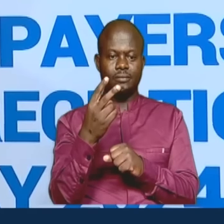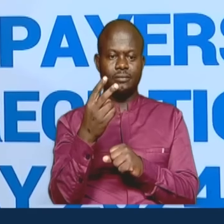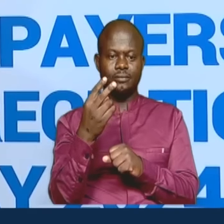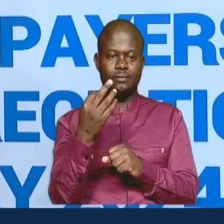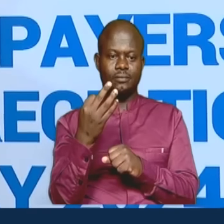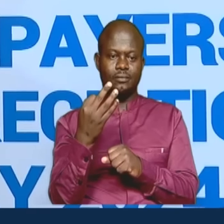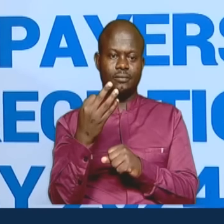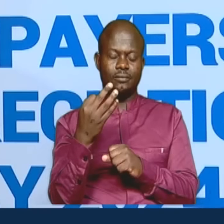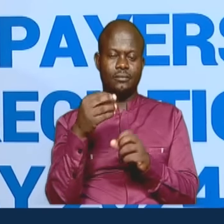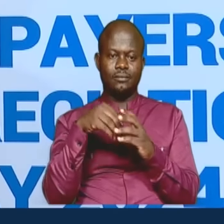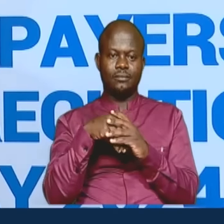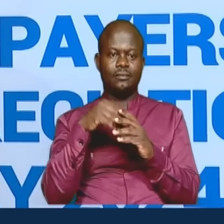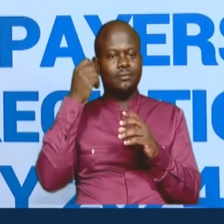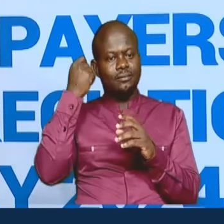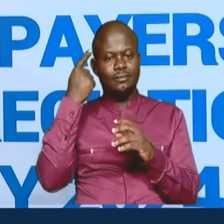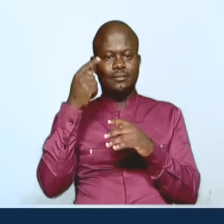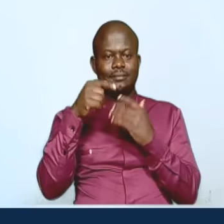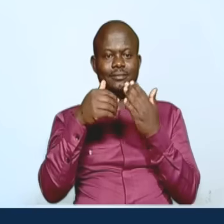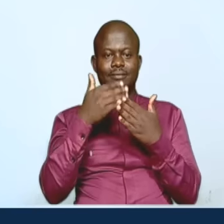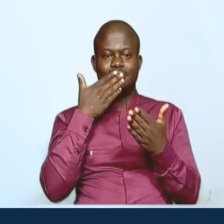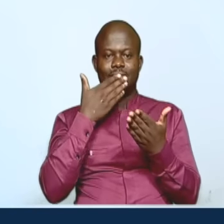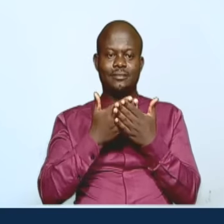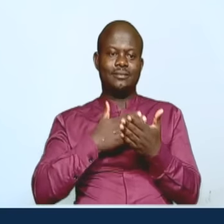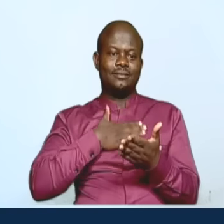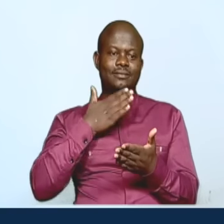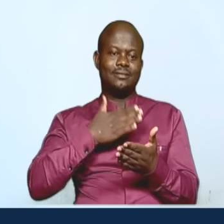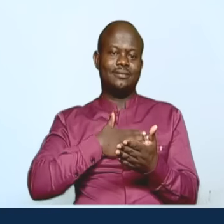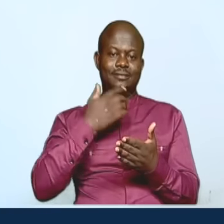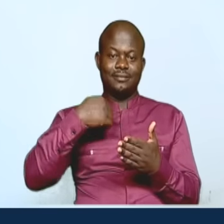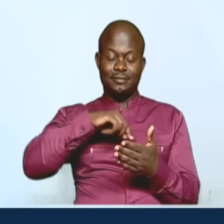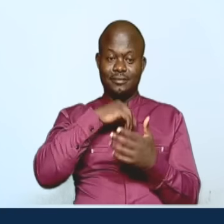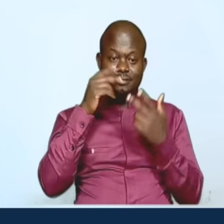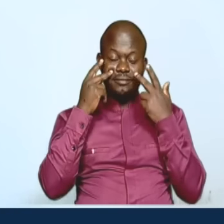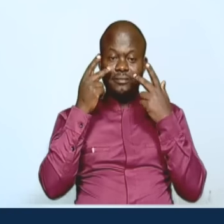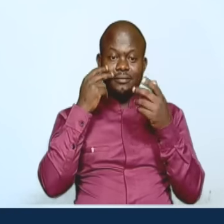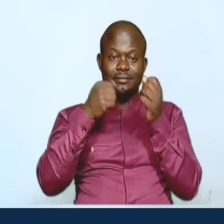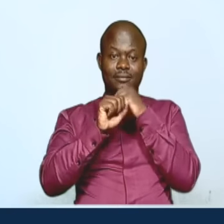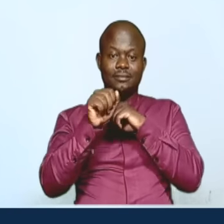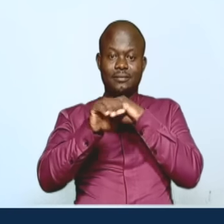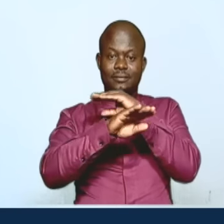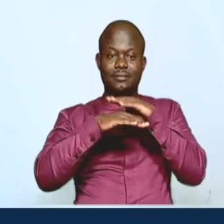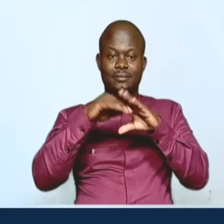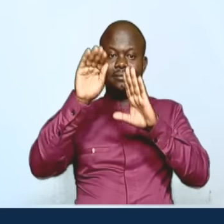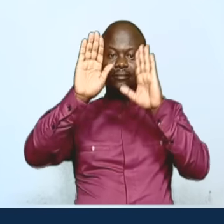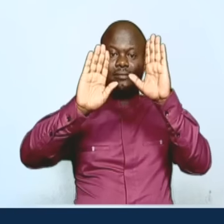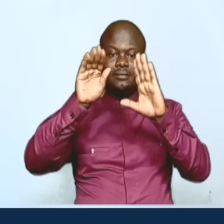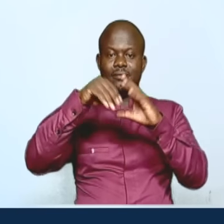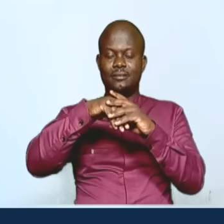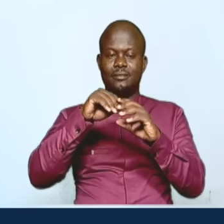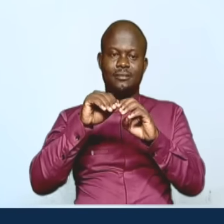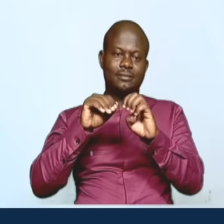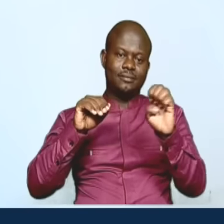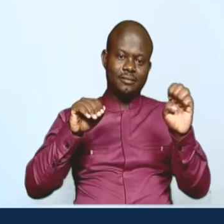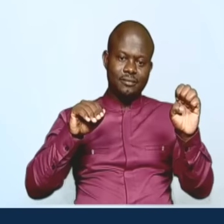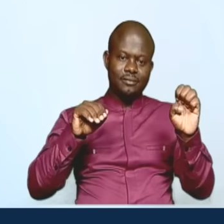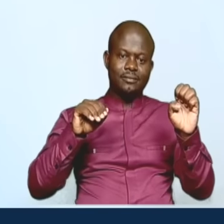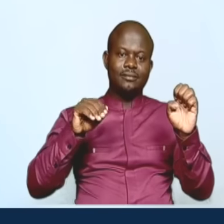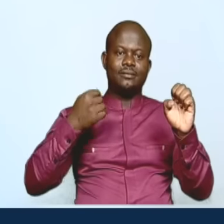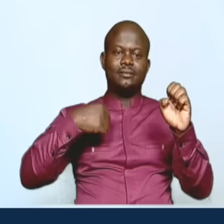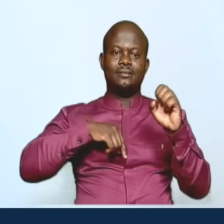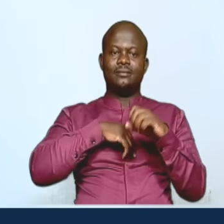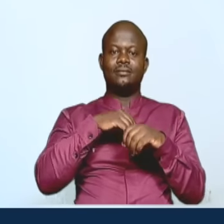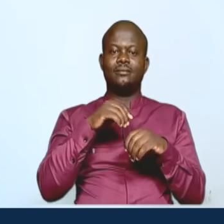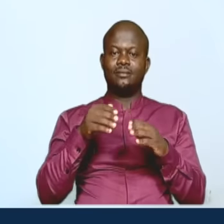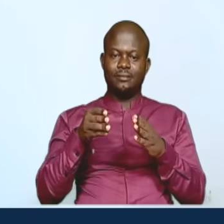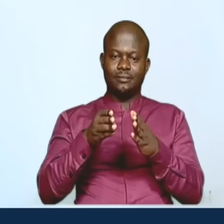ngoma yose rwose urumva kare ibintu bishimishije ukareba ibikorwa remezo Rwanda rufite barimo bagira mu ntara y'Iburasirazuba ari irrigation